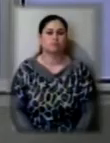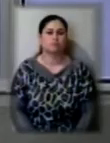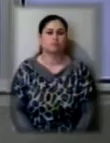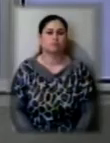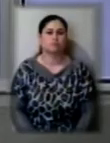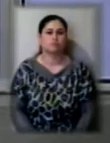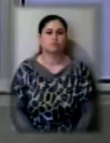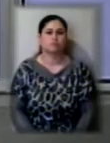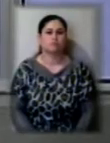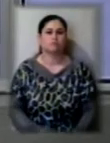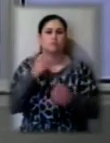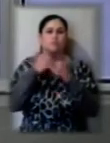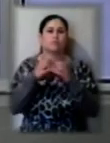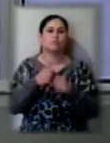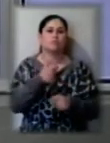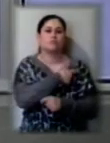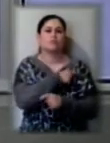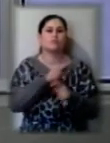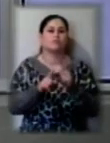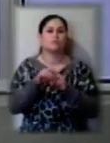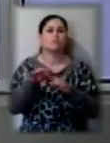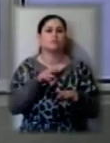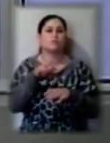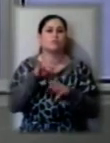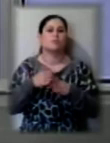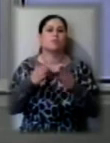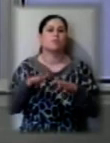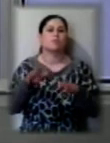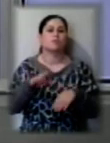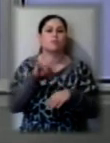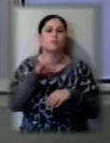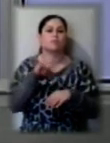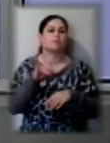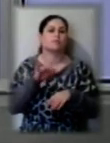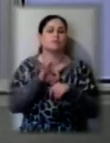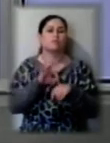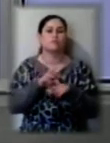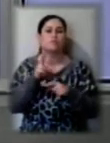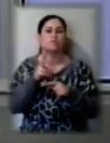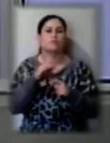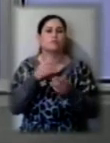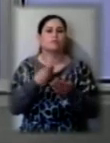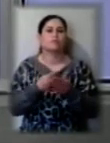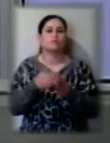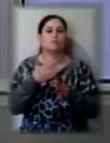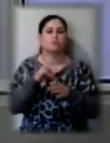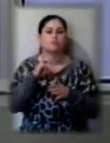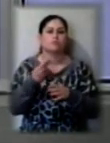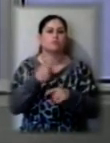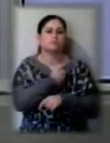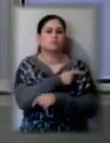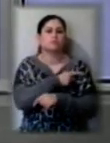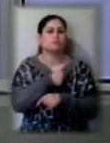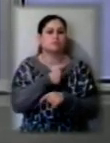У херсонських лікарнях почали діяти палати для паліативних хворих. Ця послуга фінансується Національною службою здоров'я України